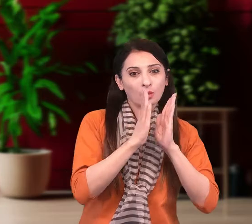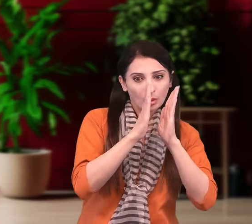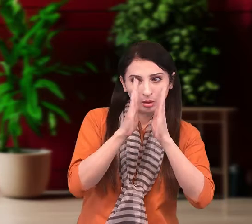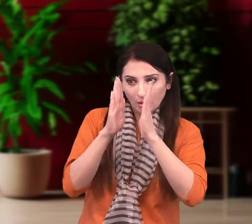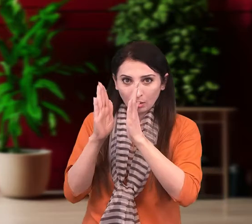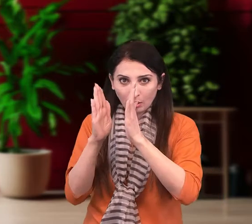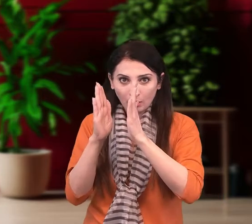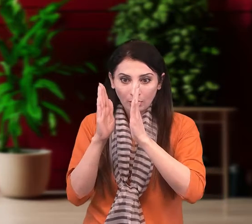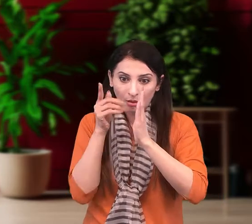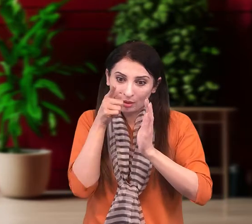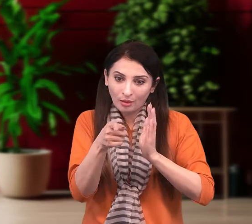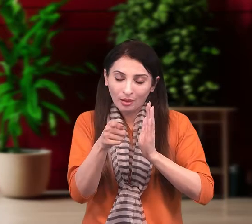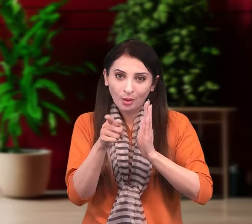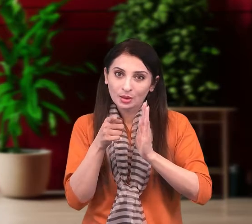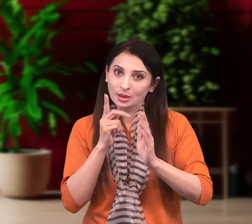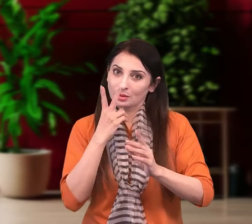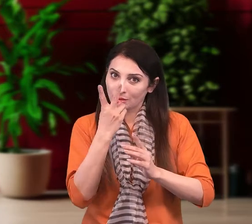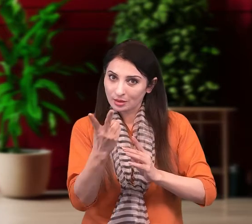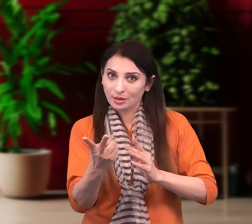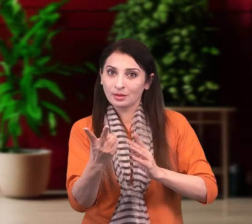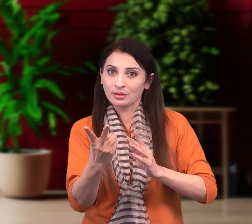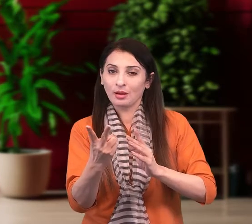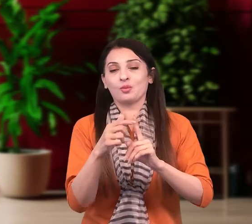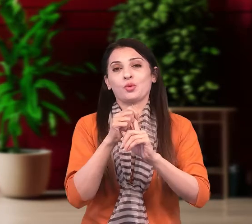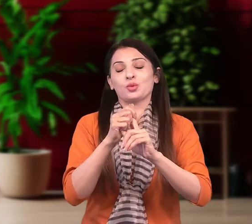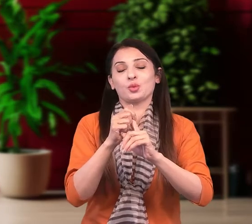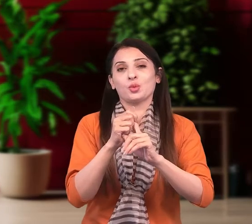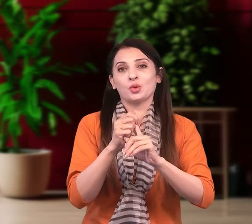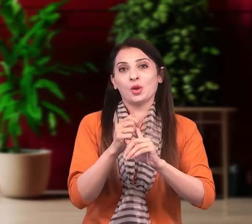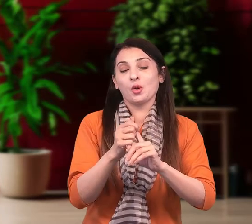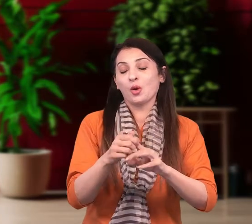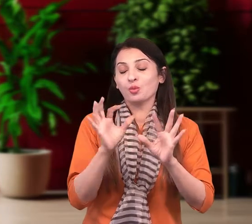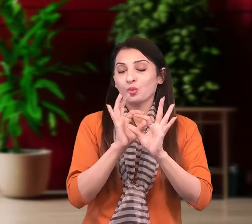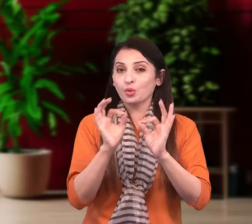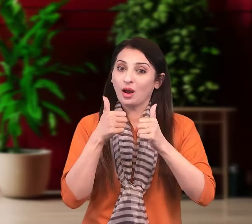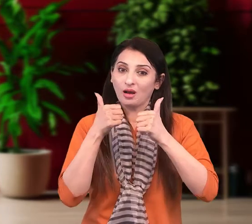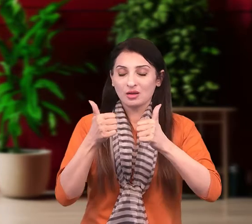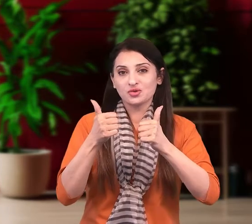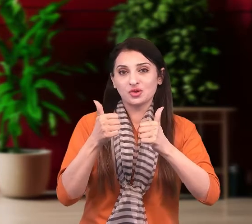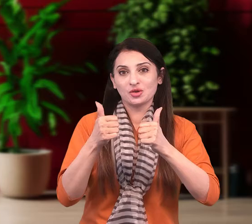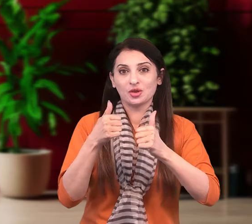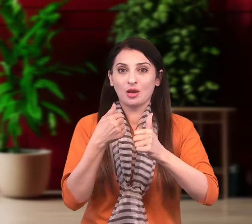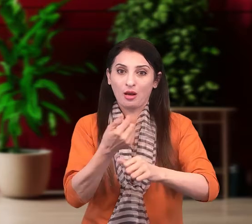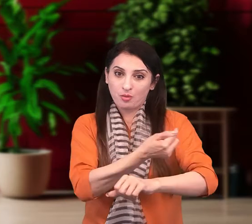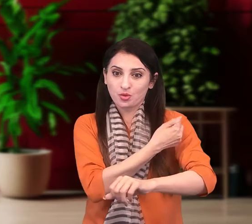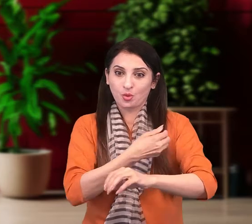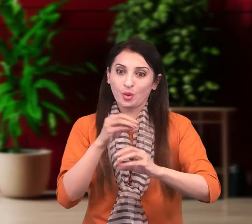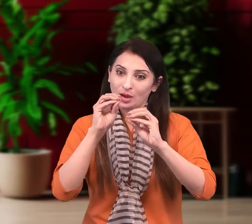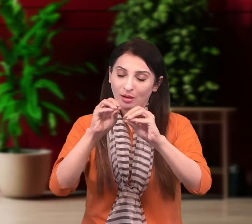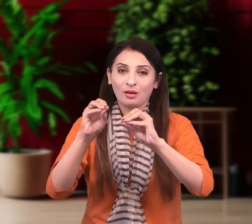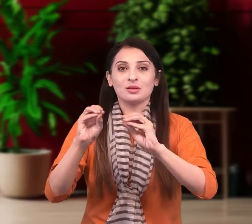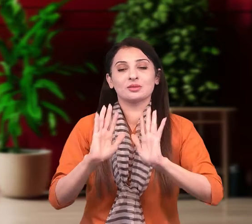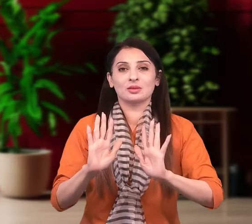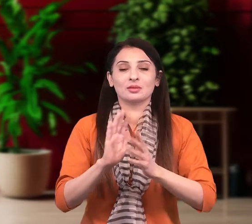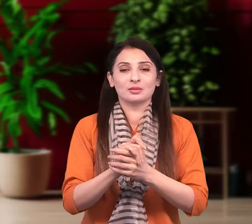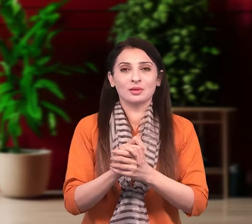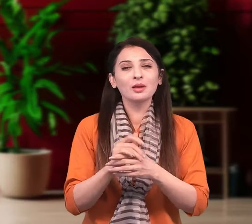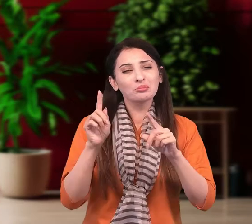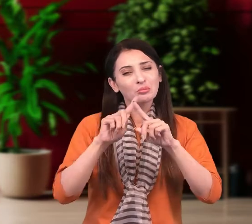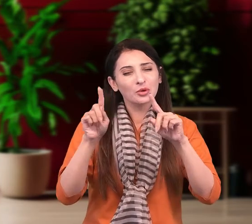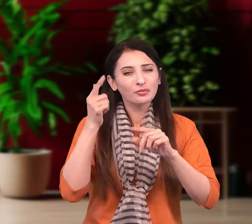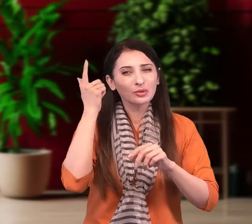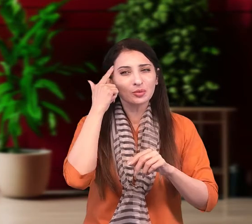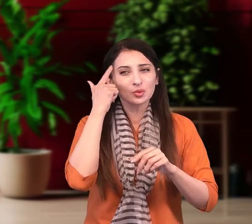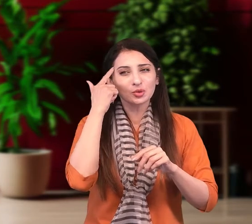द पर्सन इन फ्रंट ऑफ यू, यू कैन क्रिएट सच अ ब्यूटिफुल वर्किंग अलायंस। सो इस तरह के और बहुत कॉन्सेप्ट्स हैं